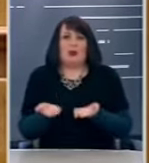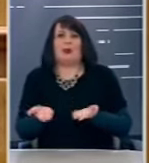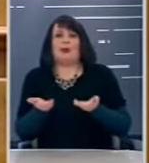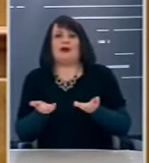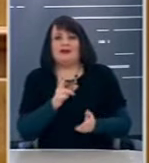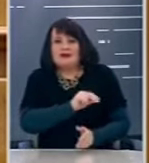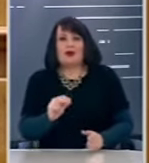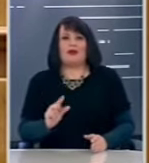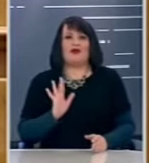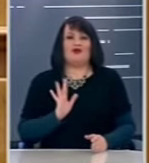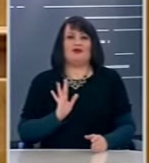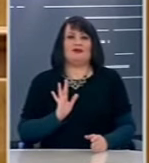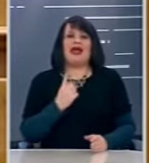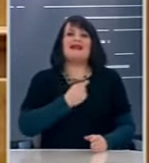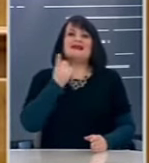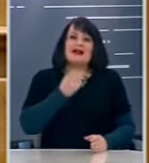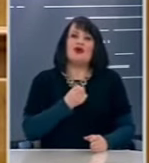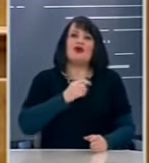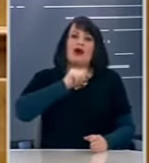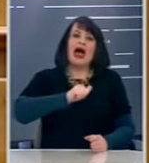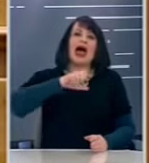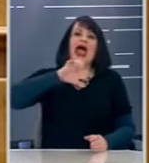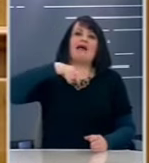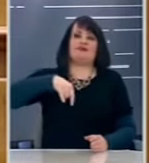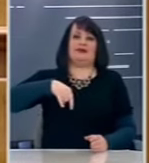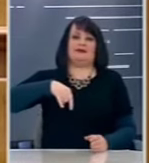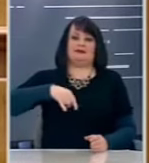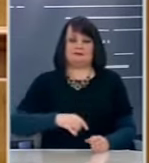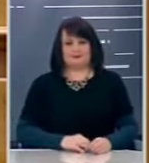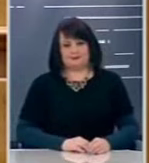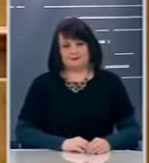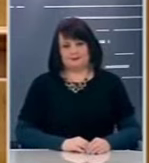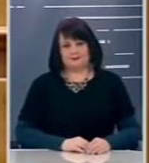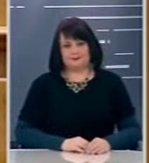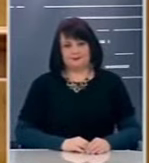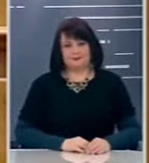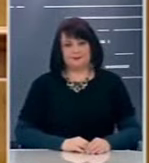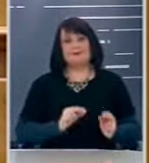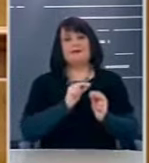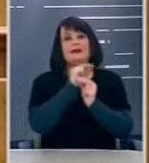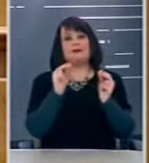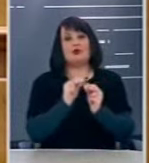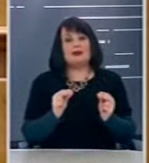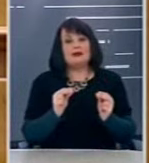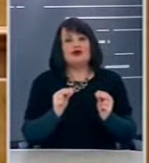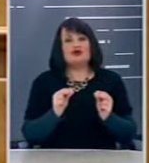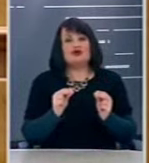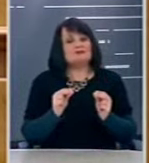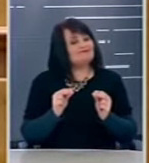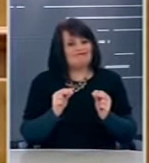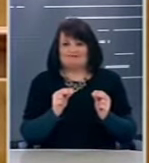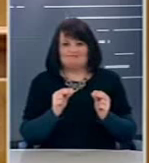2019, 1% του ΑΕΠ. Άρα, κυρίες και κύριοι συνάδελφοι, δεν υπάρχει